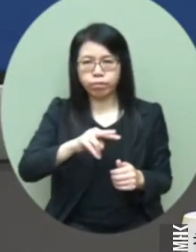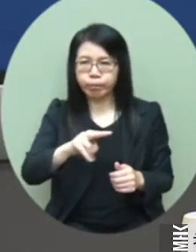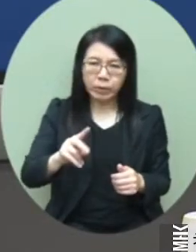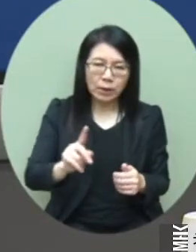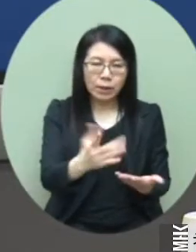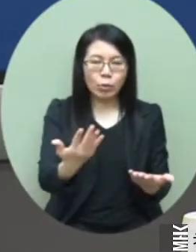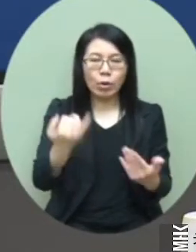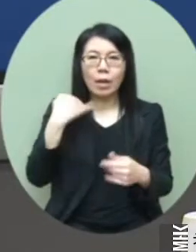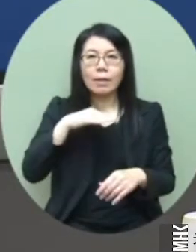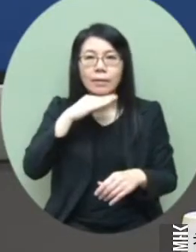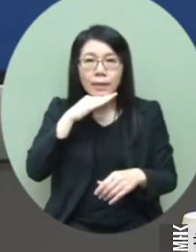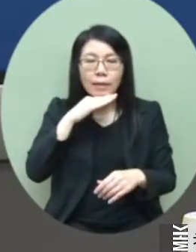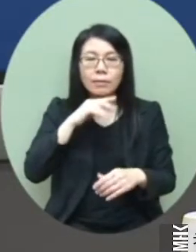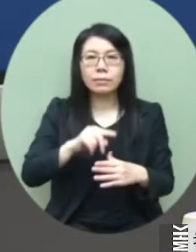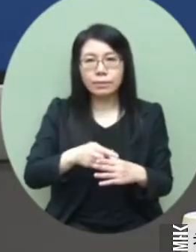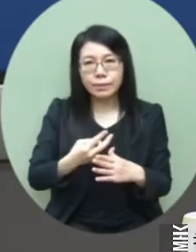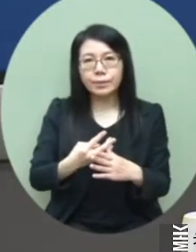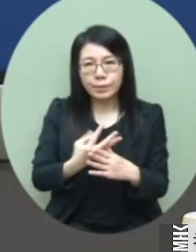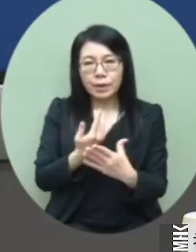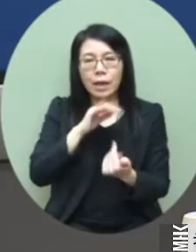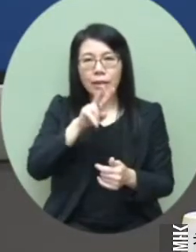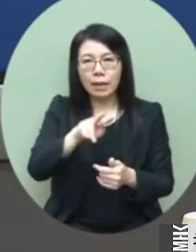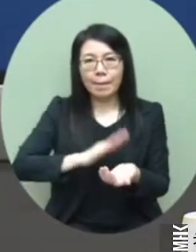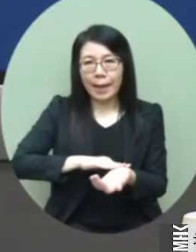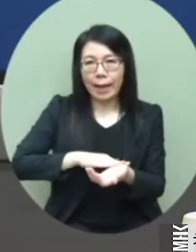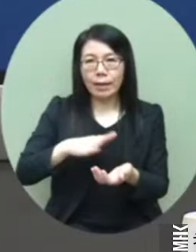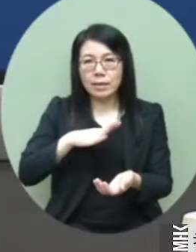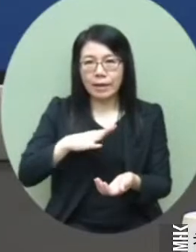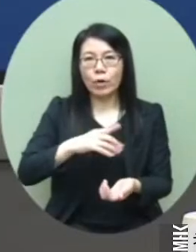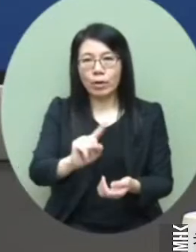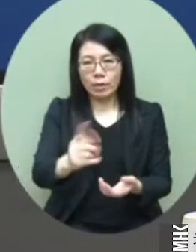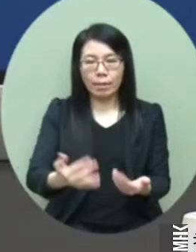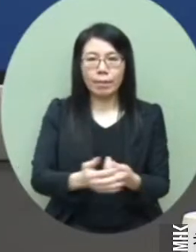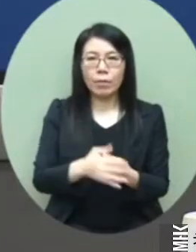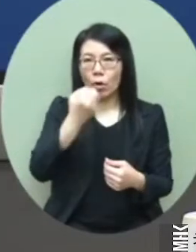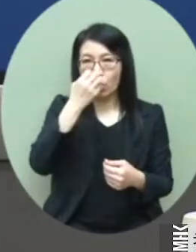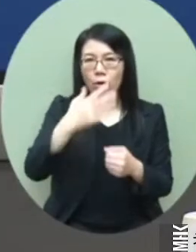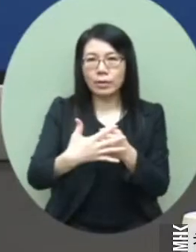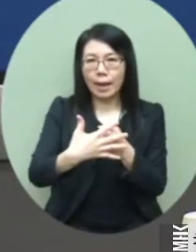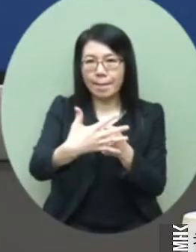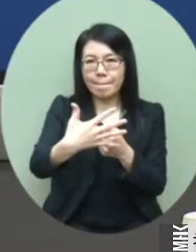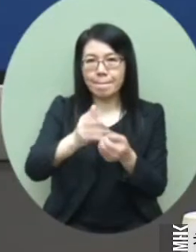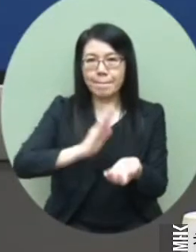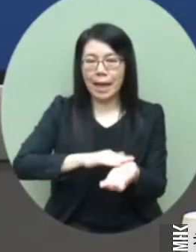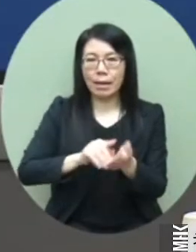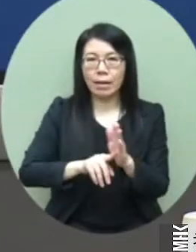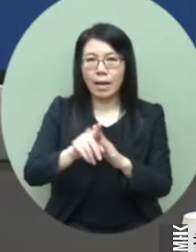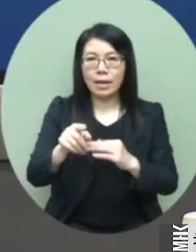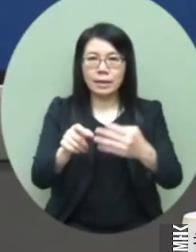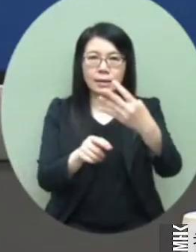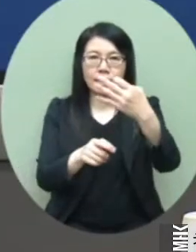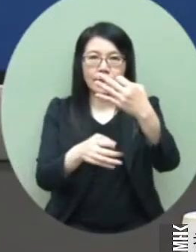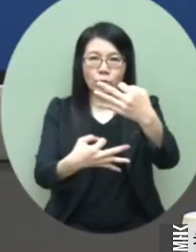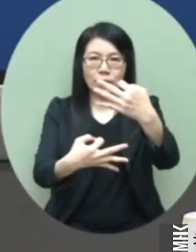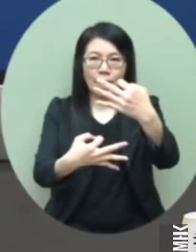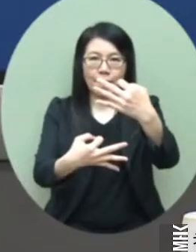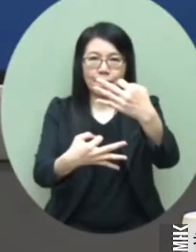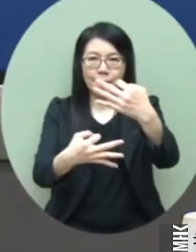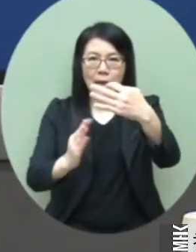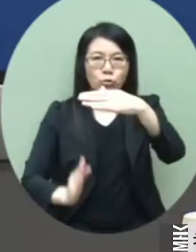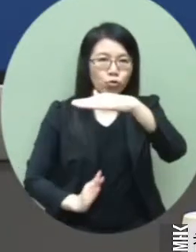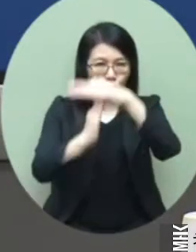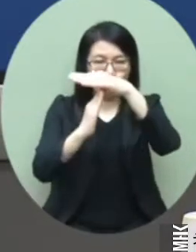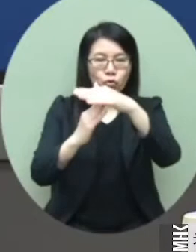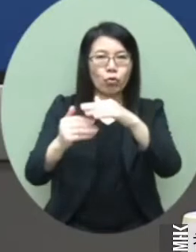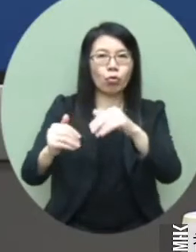哋等咗呢幾個月都係睇緊疫情嘅趨勢。香港嘅第5波疫情咧喺3月3日達峰嘅嚇